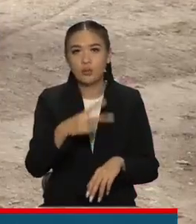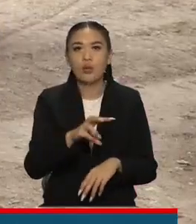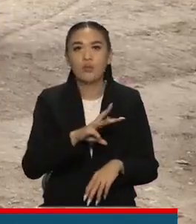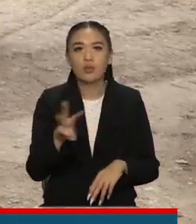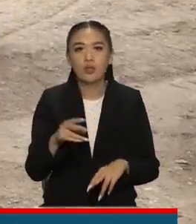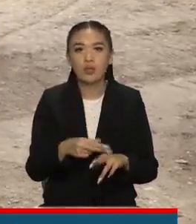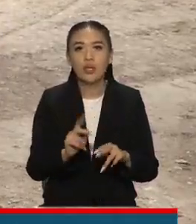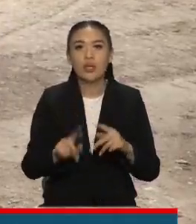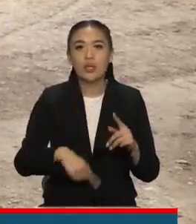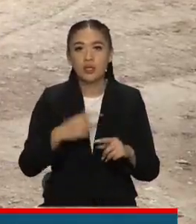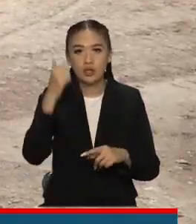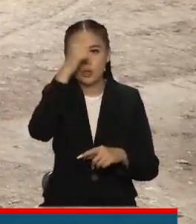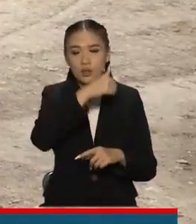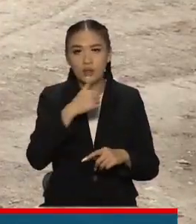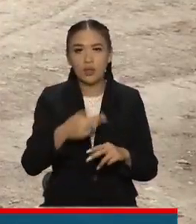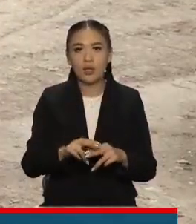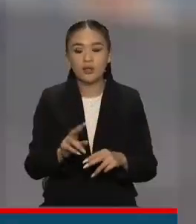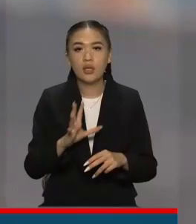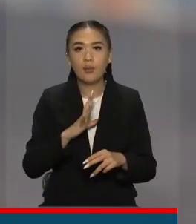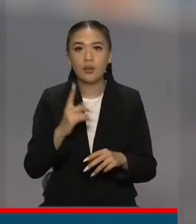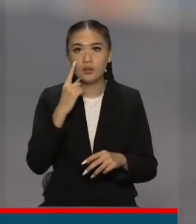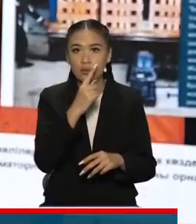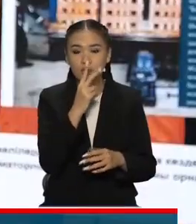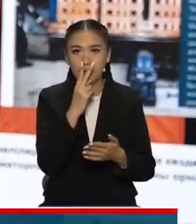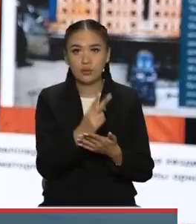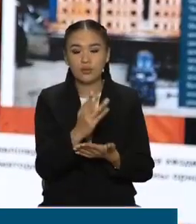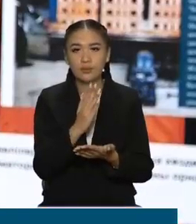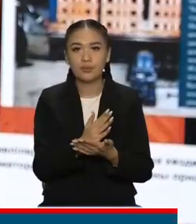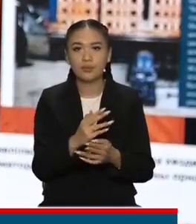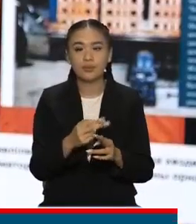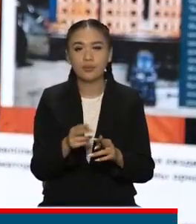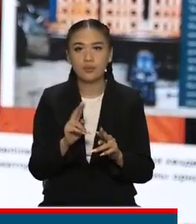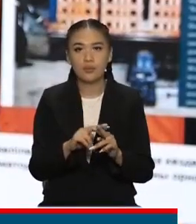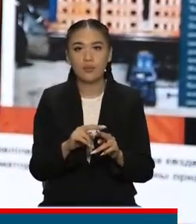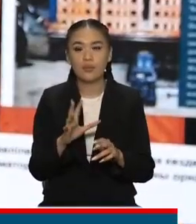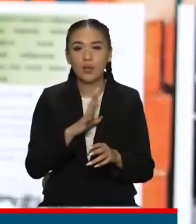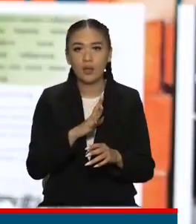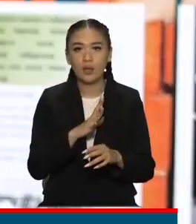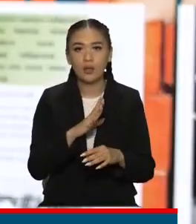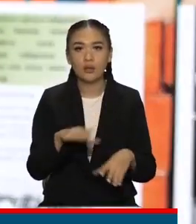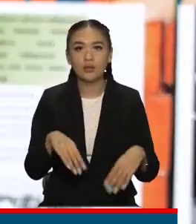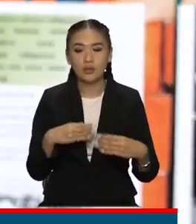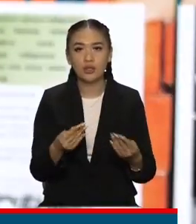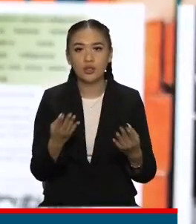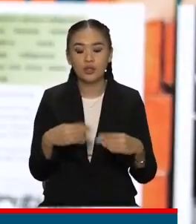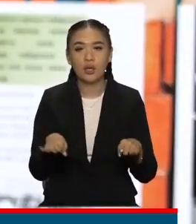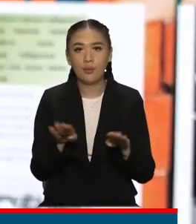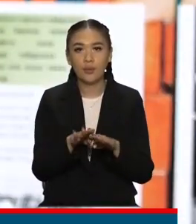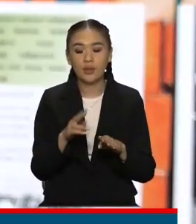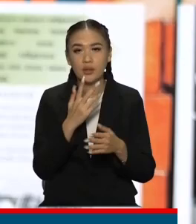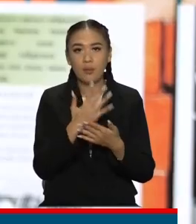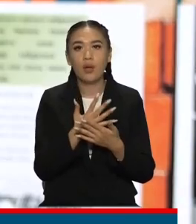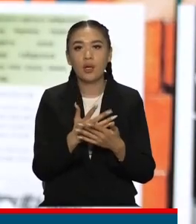алады. Келер жылы сыртқы нарыққа шығуды көздеп отыр. Келер жылы байқаласа жабық производственный корпустар